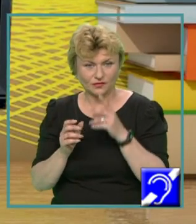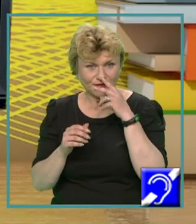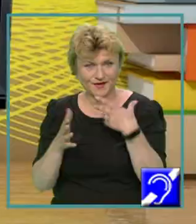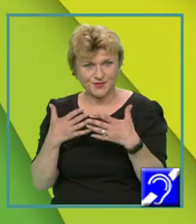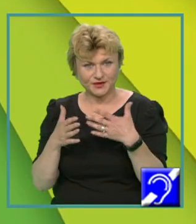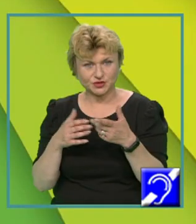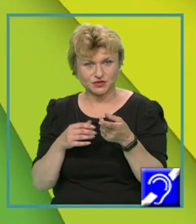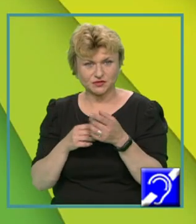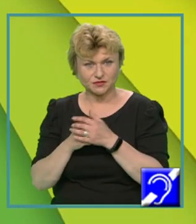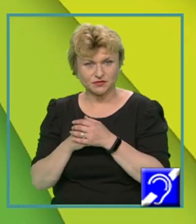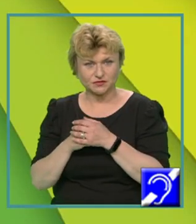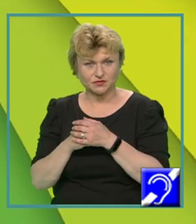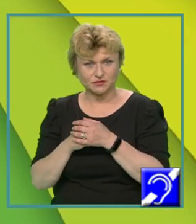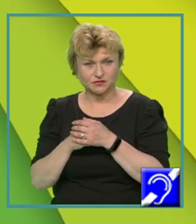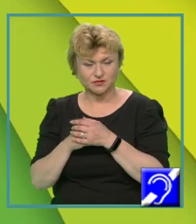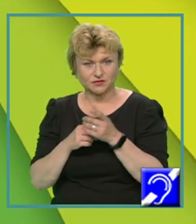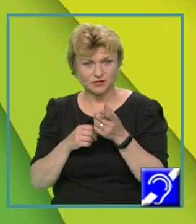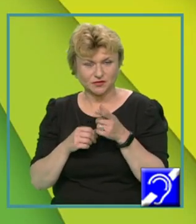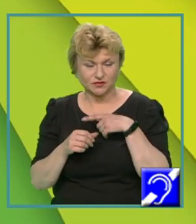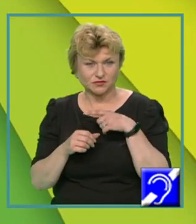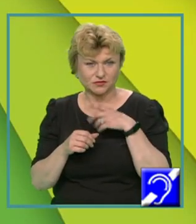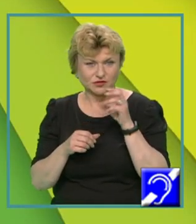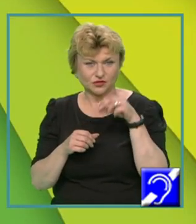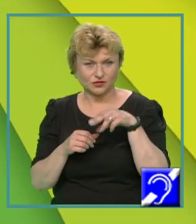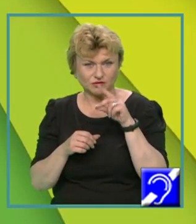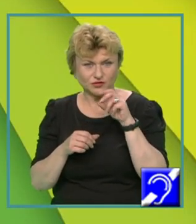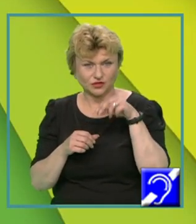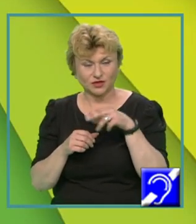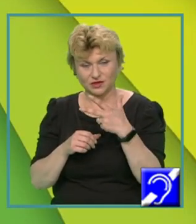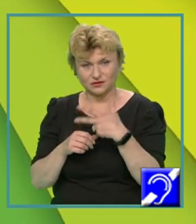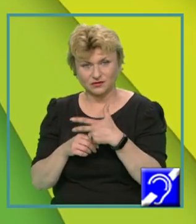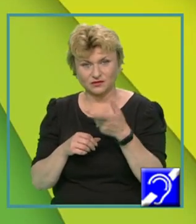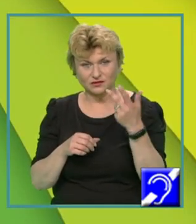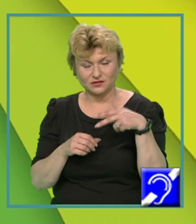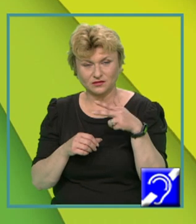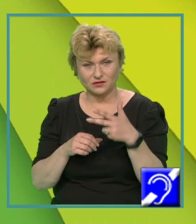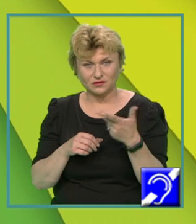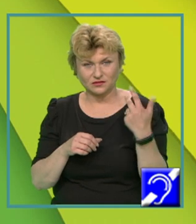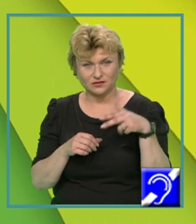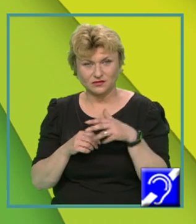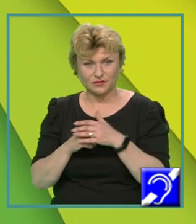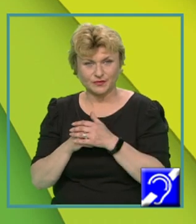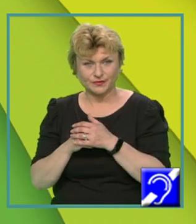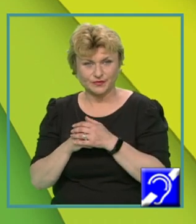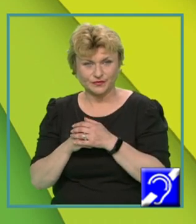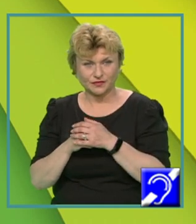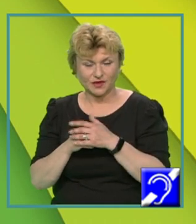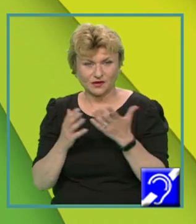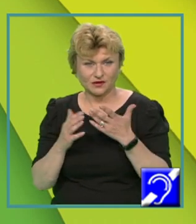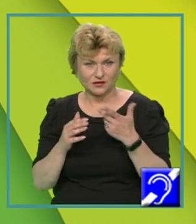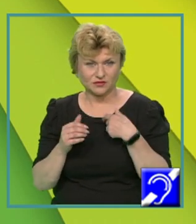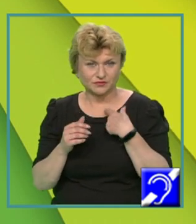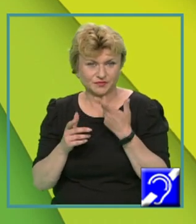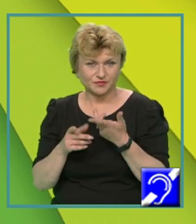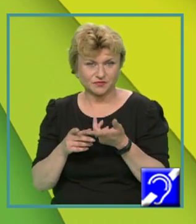ARN-ul mesager. Iată-l alcătuit din codon, 3 câte 3 aceste nucleotide, da, formează codonii care codifică